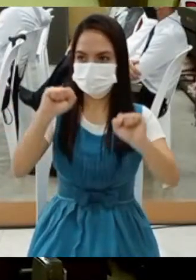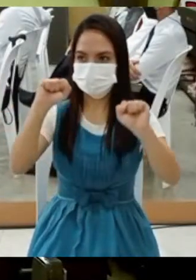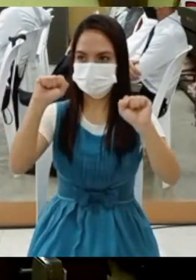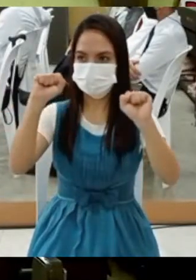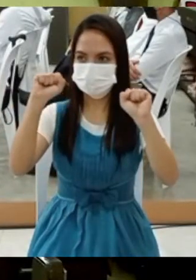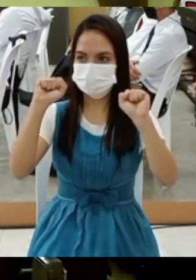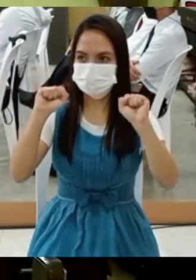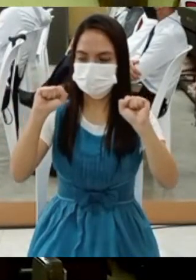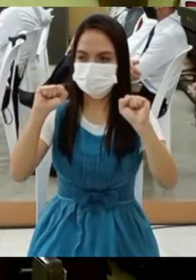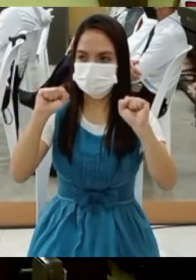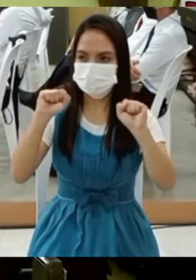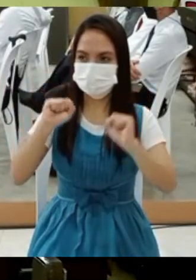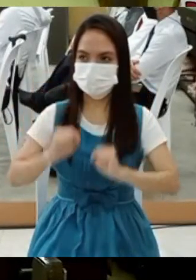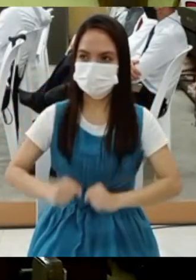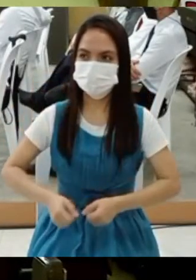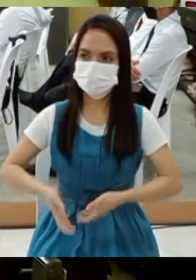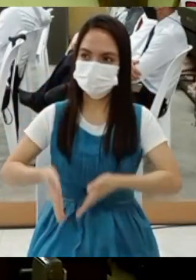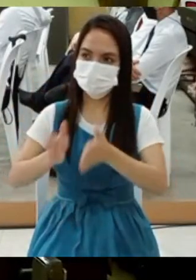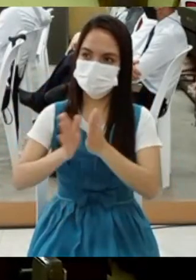kaligtasan.